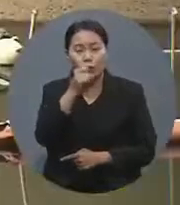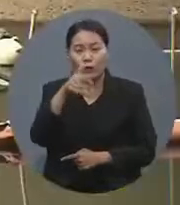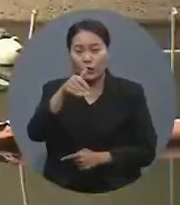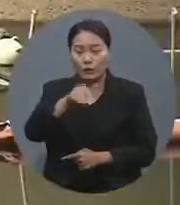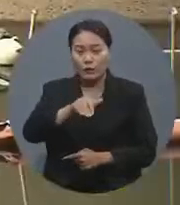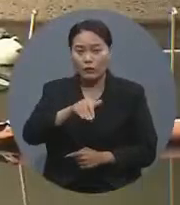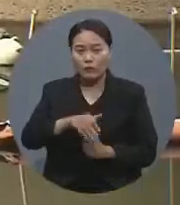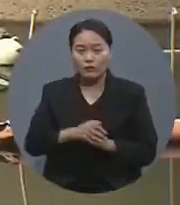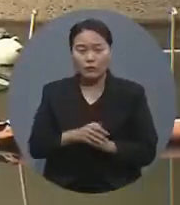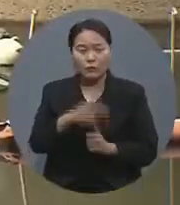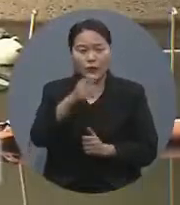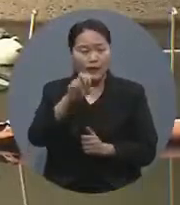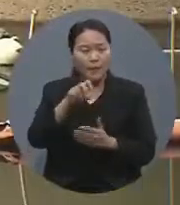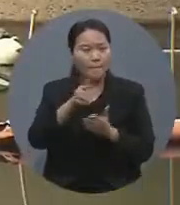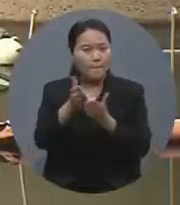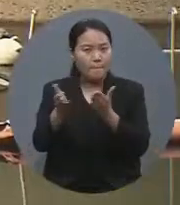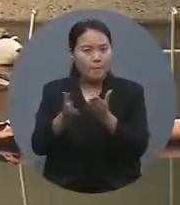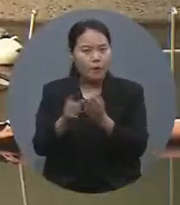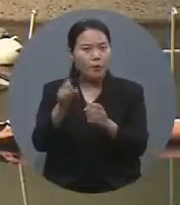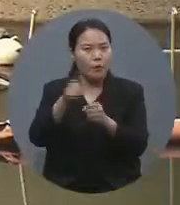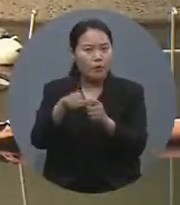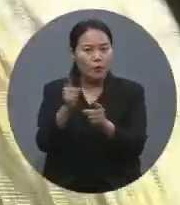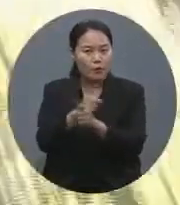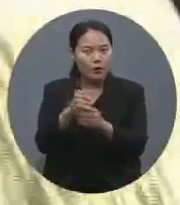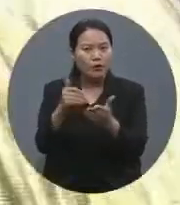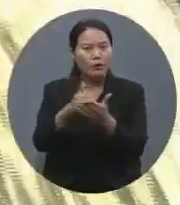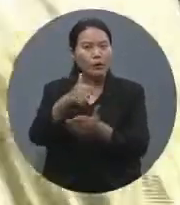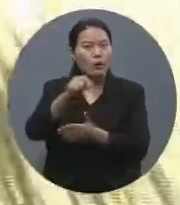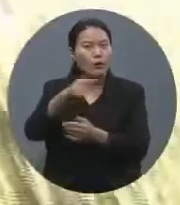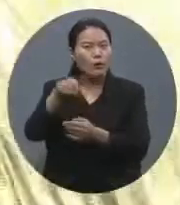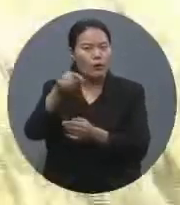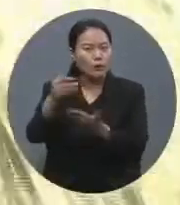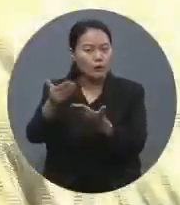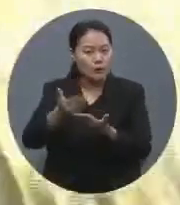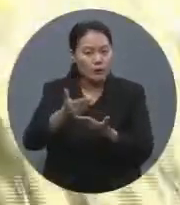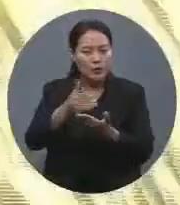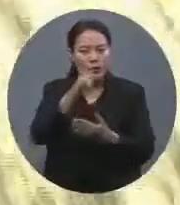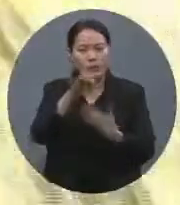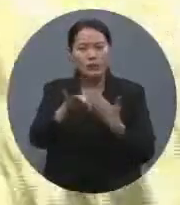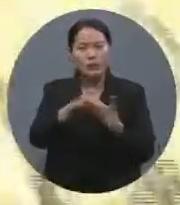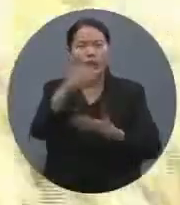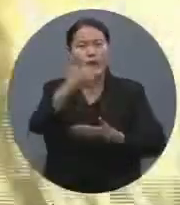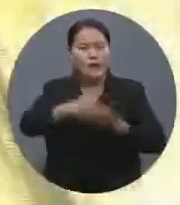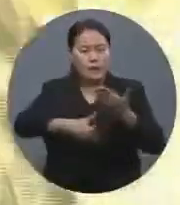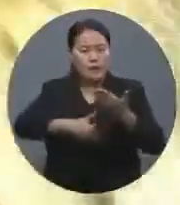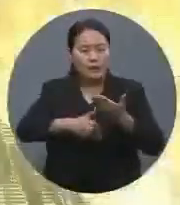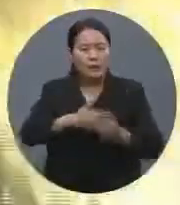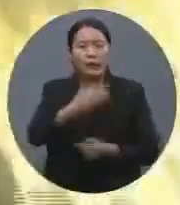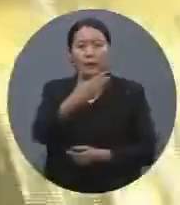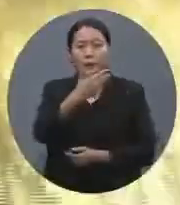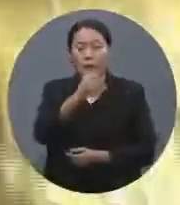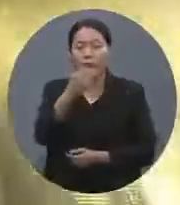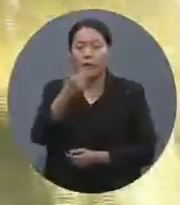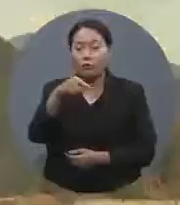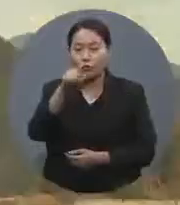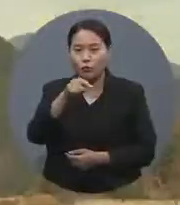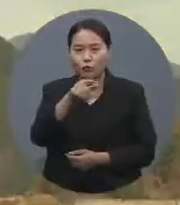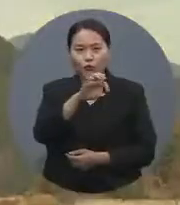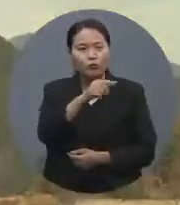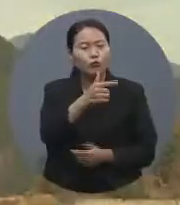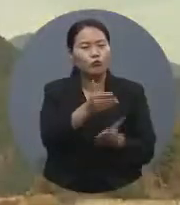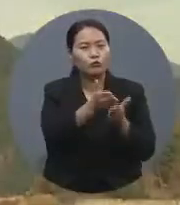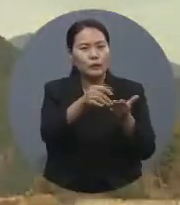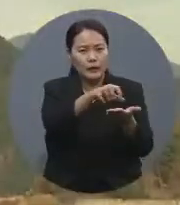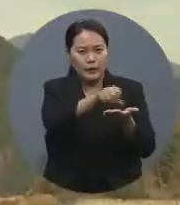되는데 대암댐의 용도 전환을 통해 5만여 톤 가량을 공급한다고 치면 부족한 8만 9천여 톤은